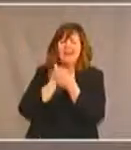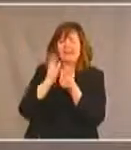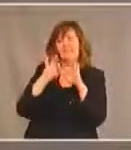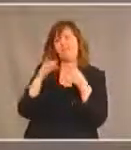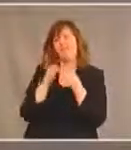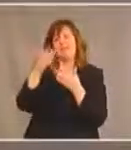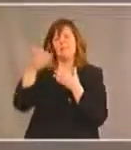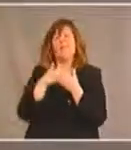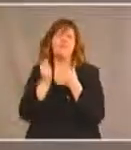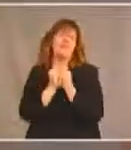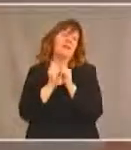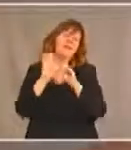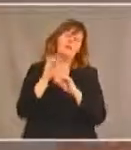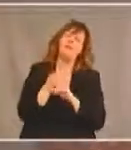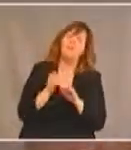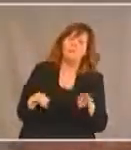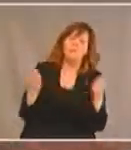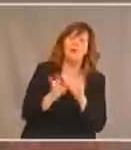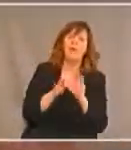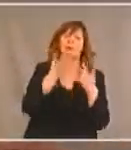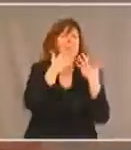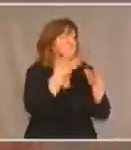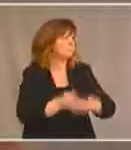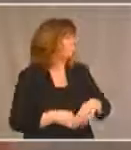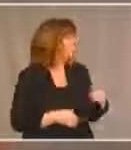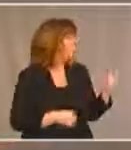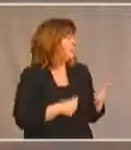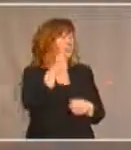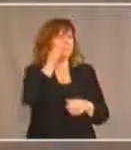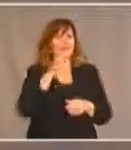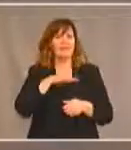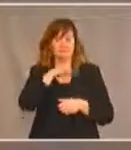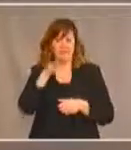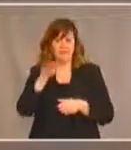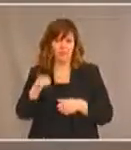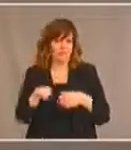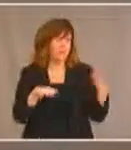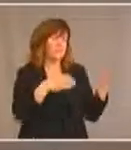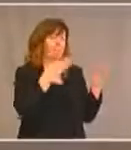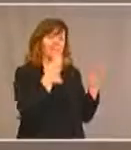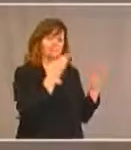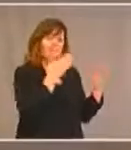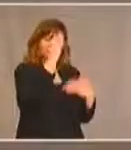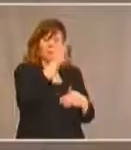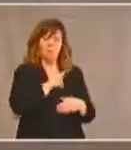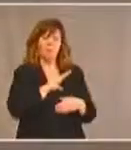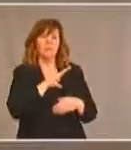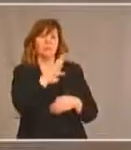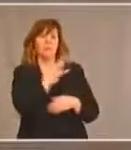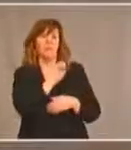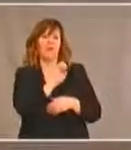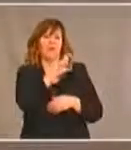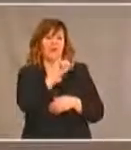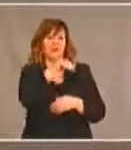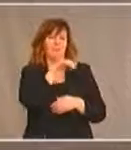beaucoup, Elmer. Merci d'avoir parlé des installations de